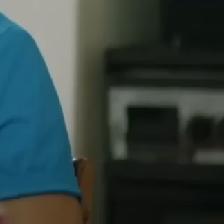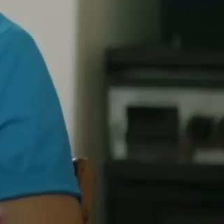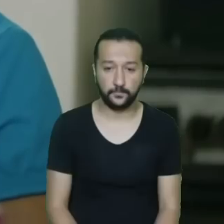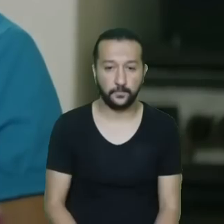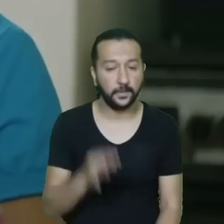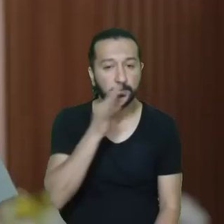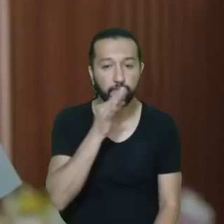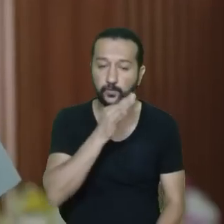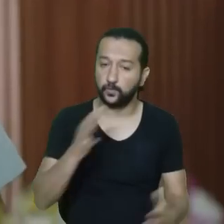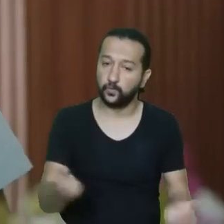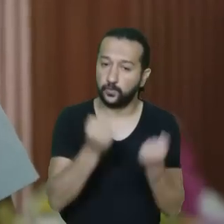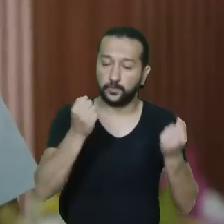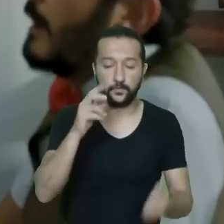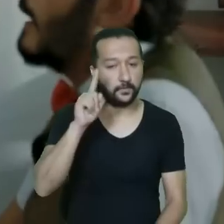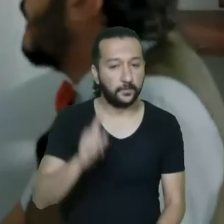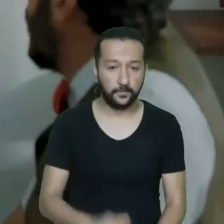Ucuz yırttık.